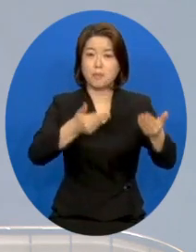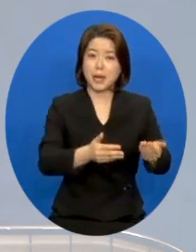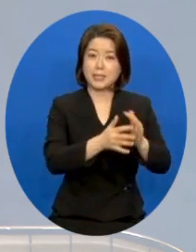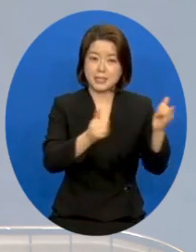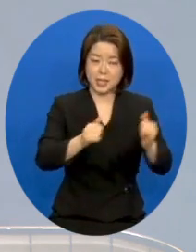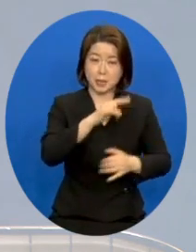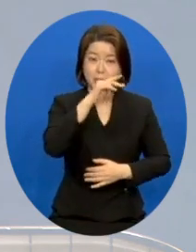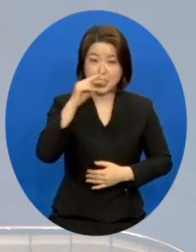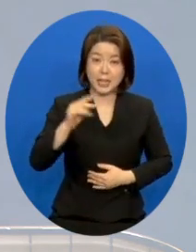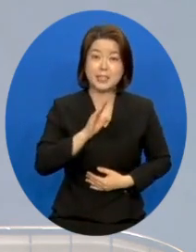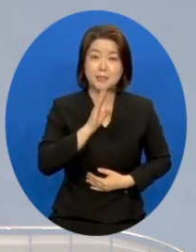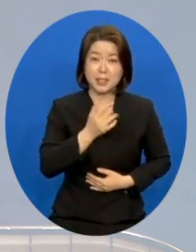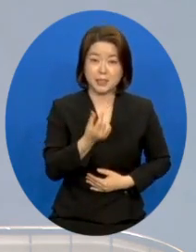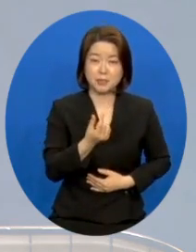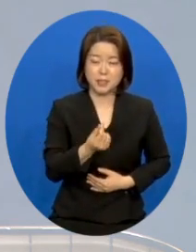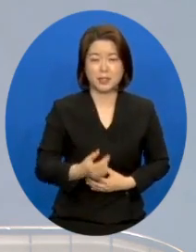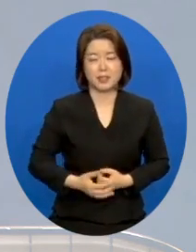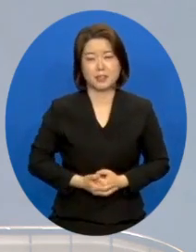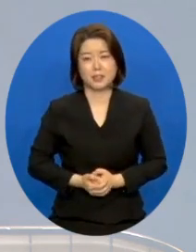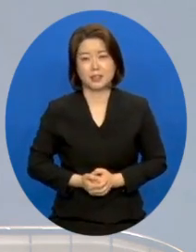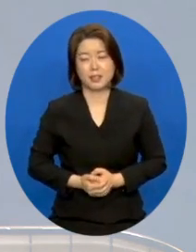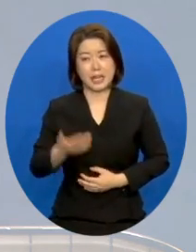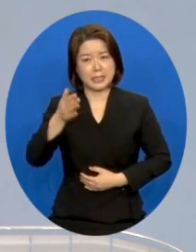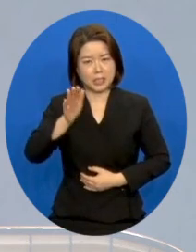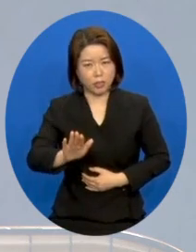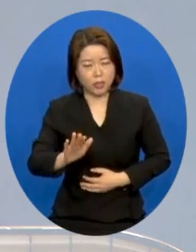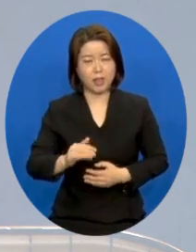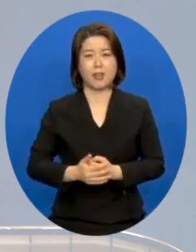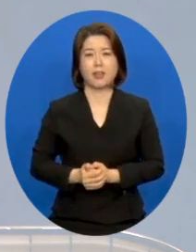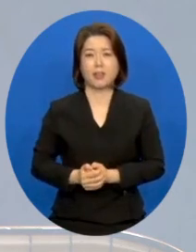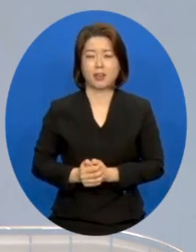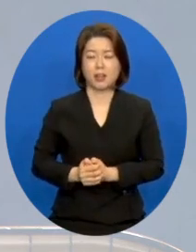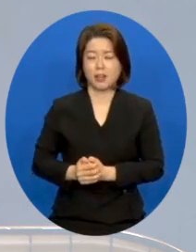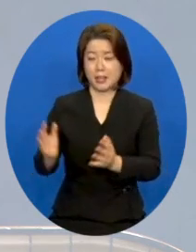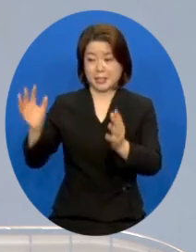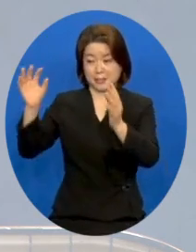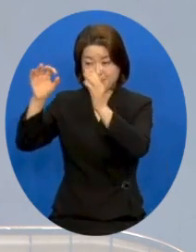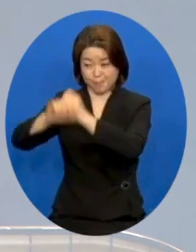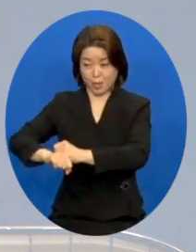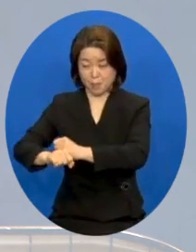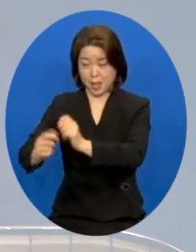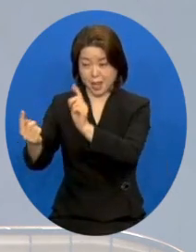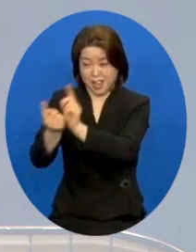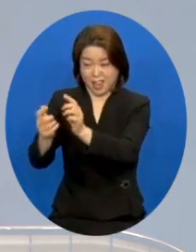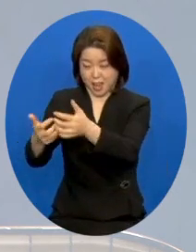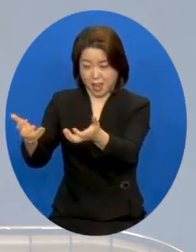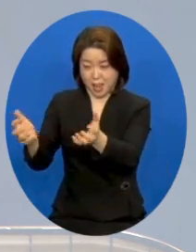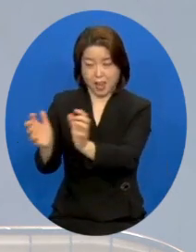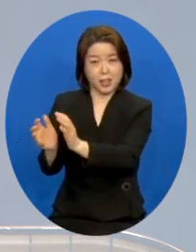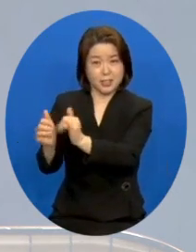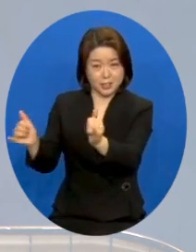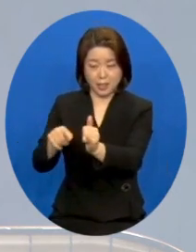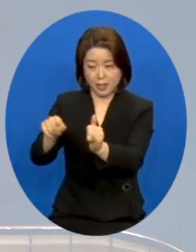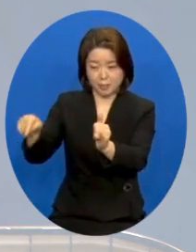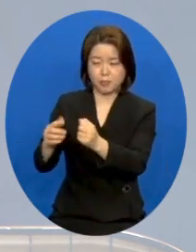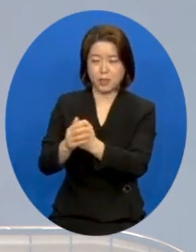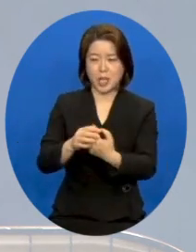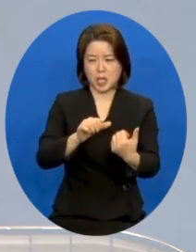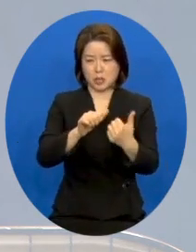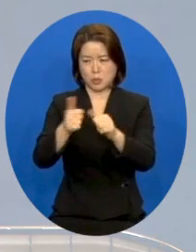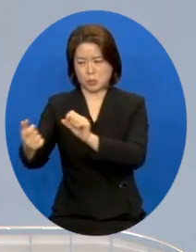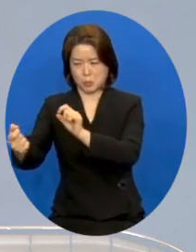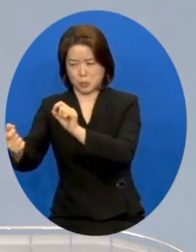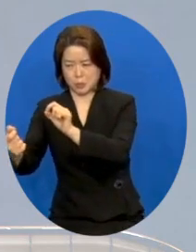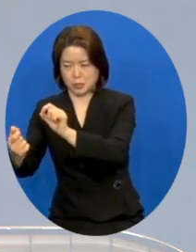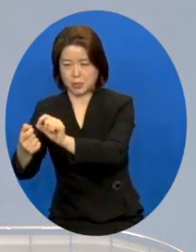향기 에요 그러나 멸망당한 사람들에게는 죽음에 이르게 하는